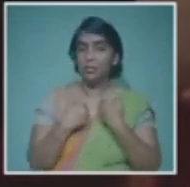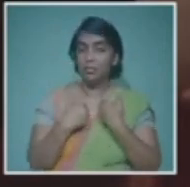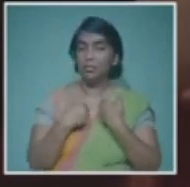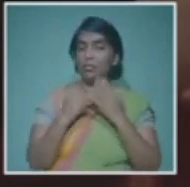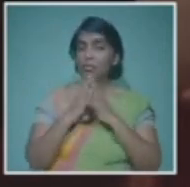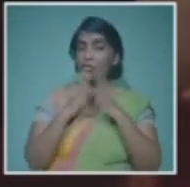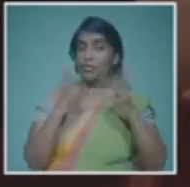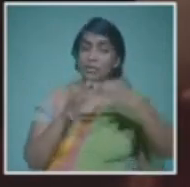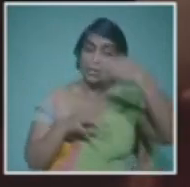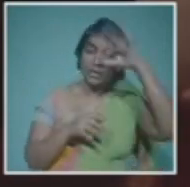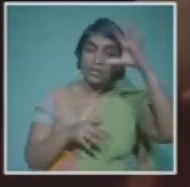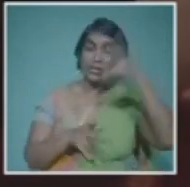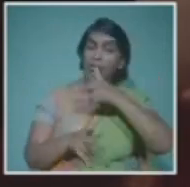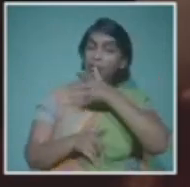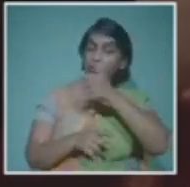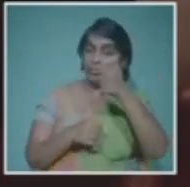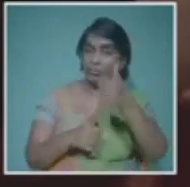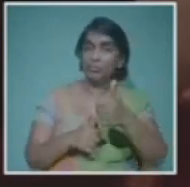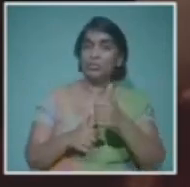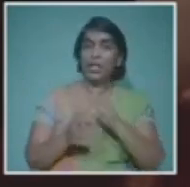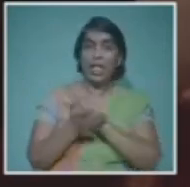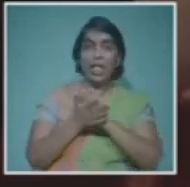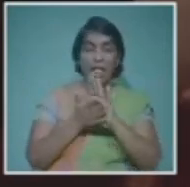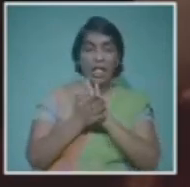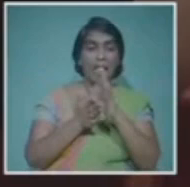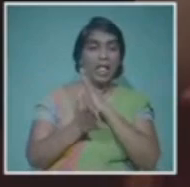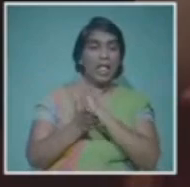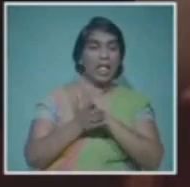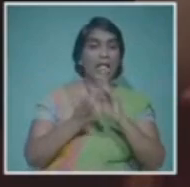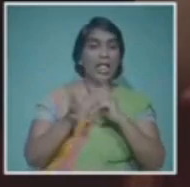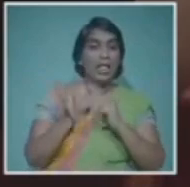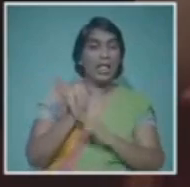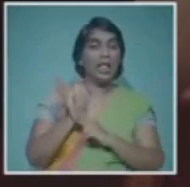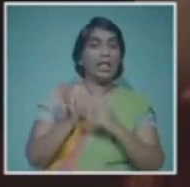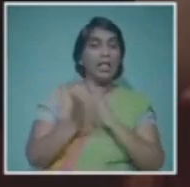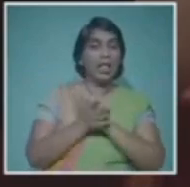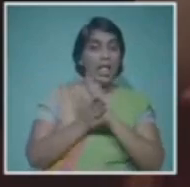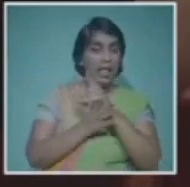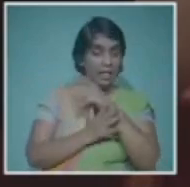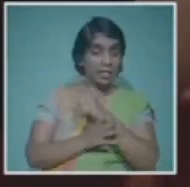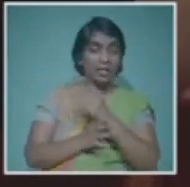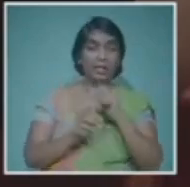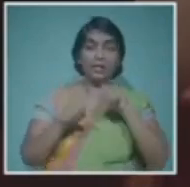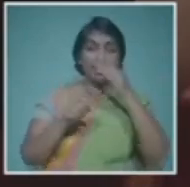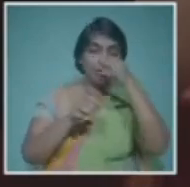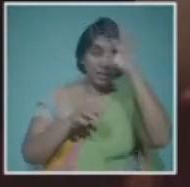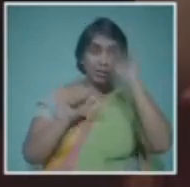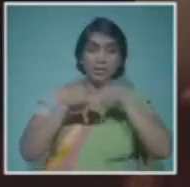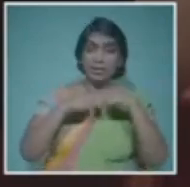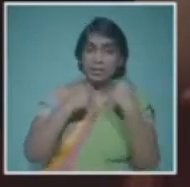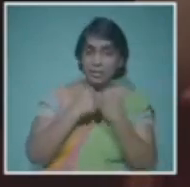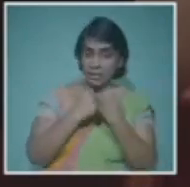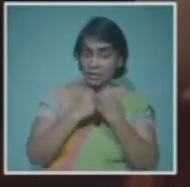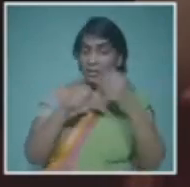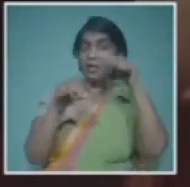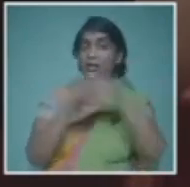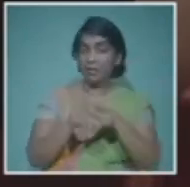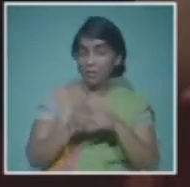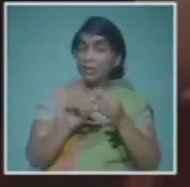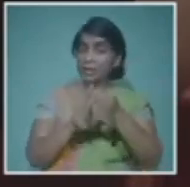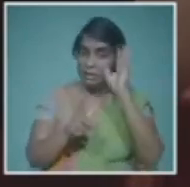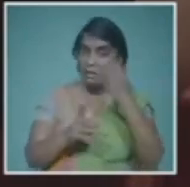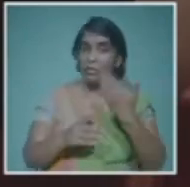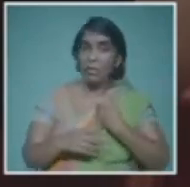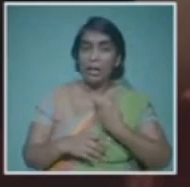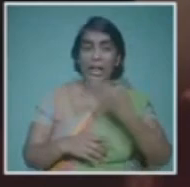කොච්චර සිංහල කතා කළත් හැඳල පුරාණ විහාරයේ සිංහල සභාවේ සභාපති වෙලා හිටියත් දෙවලා යන එකම හේතුව නිසා